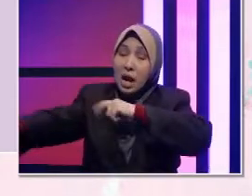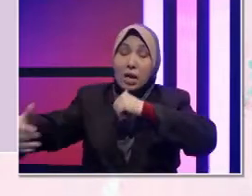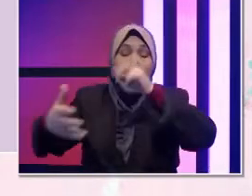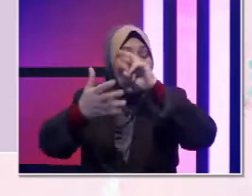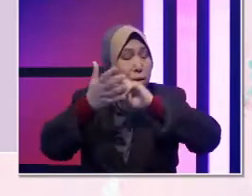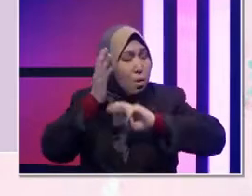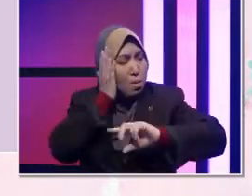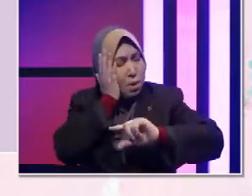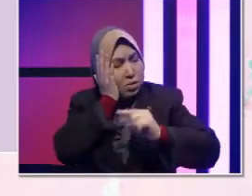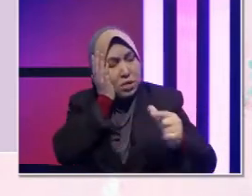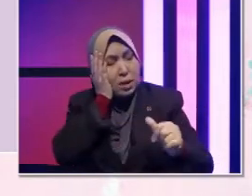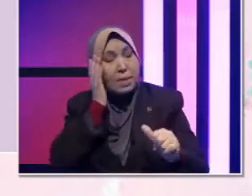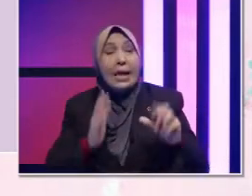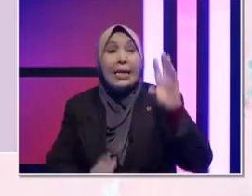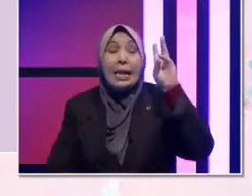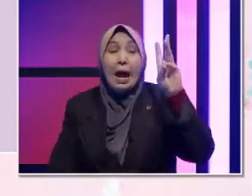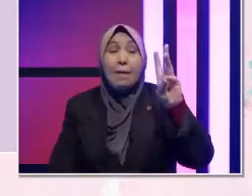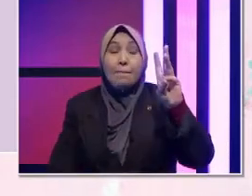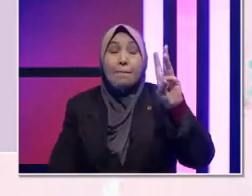itu sebanyak